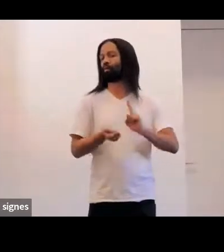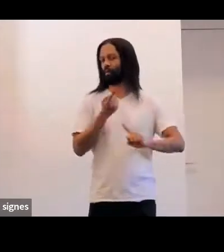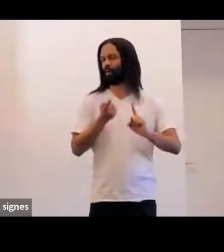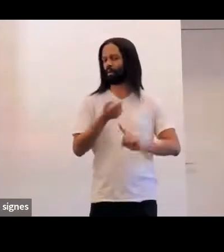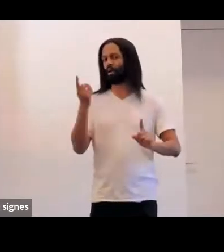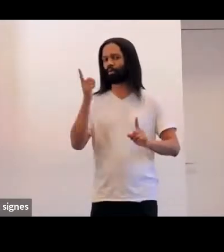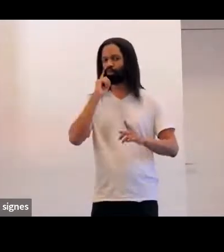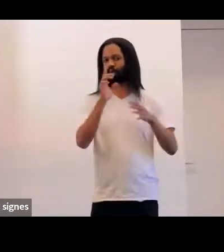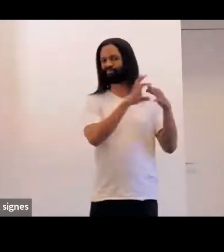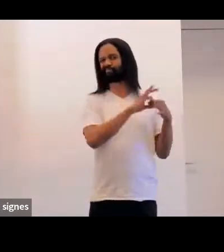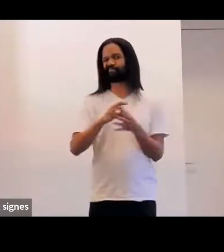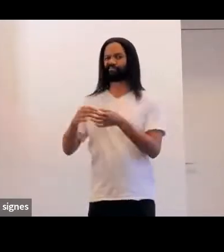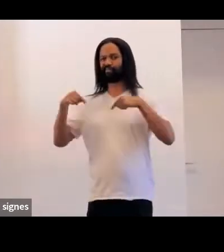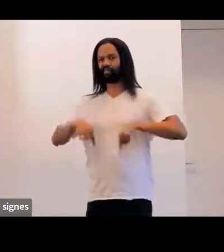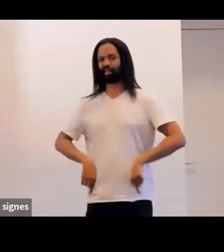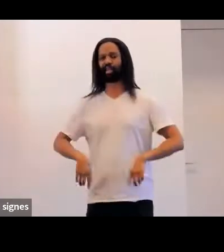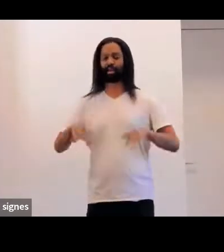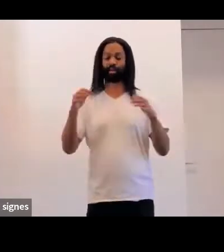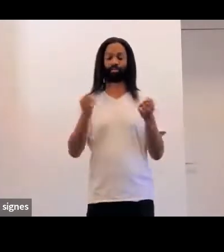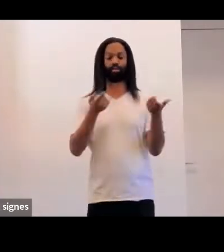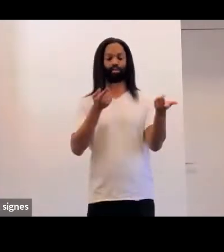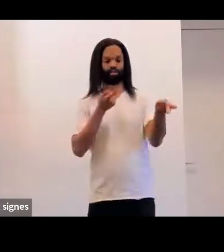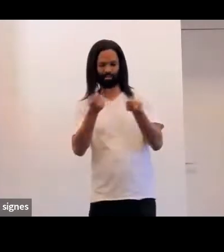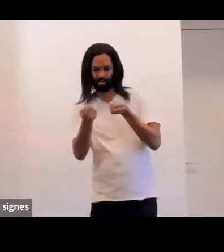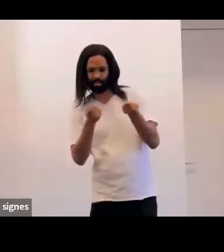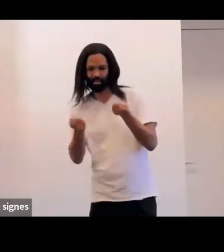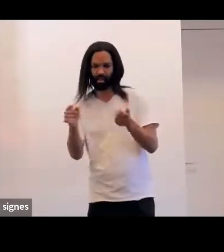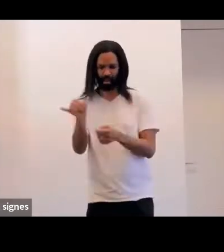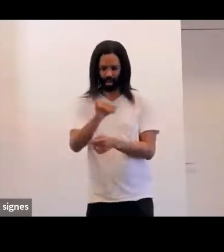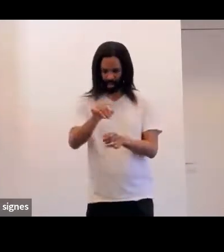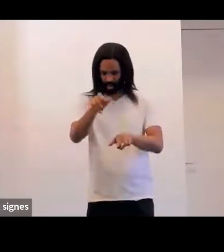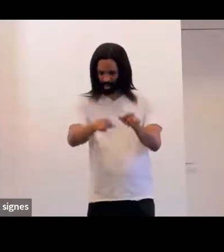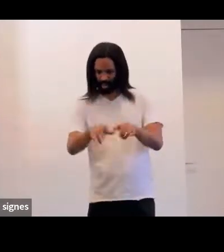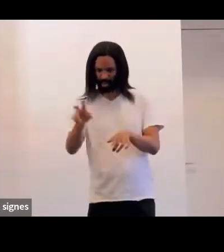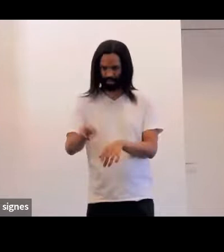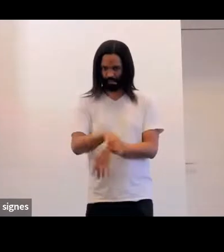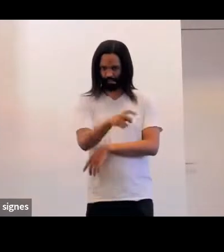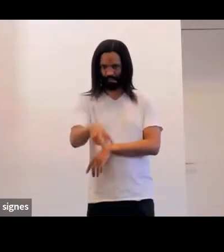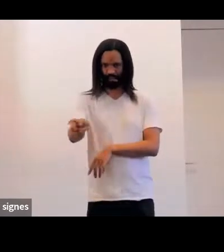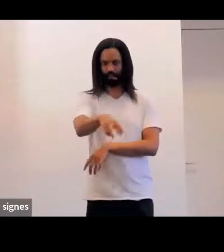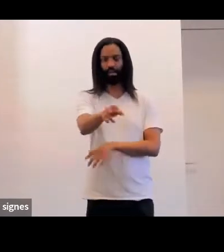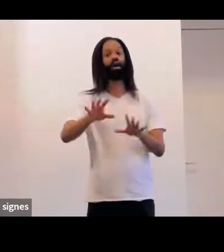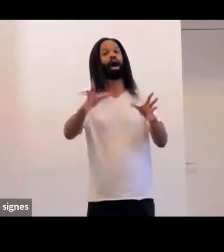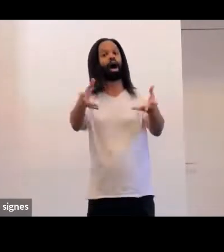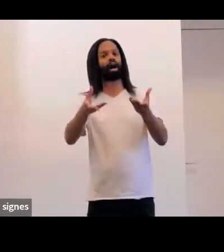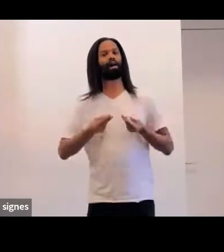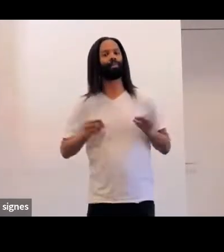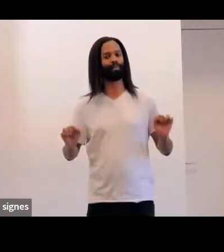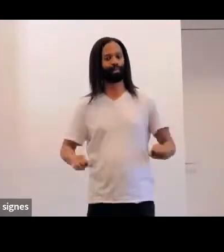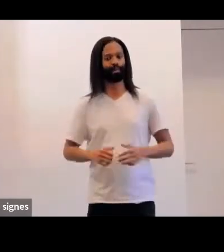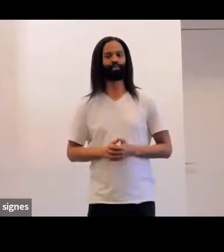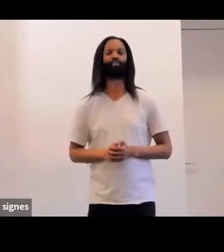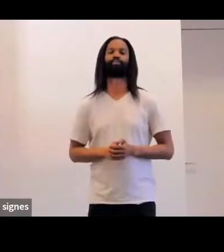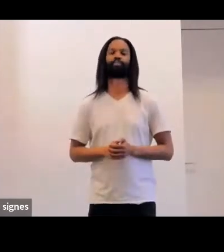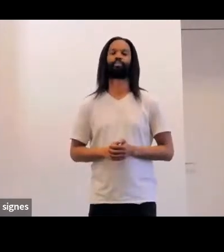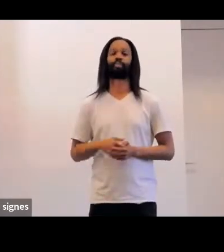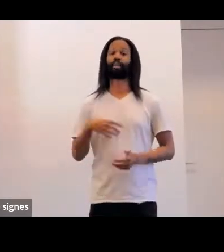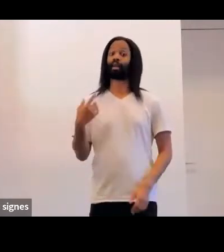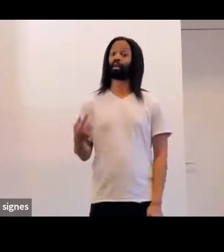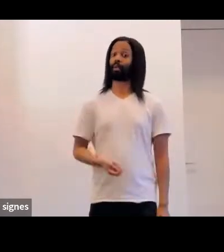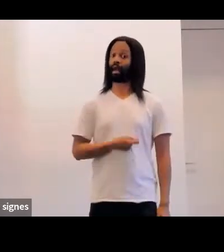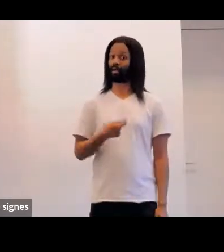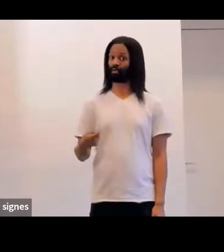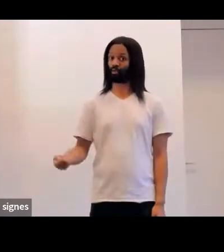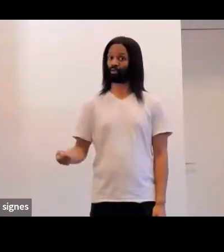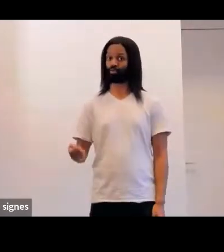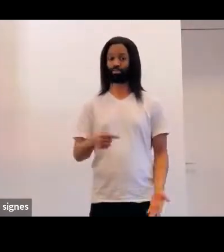l'État pour l'accueil et l'accompagnement des personnes en errance. Les lieux sont évidemment à la